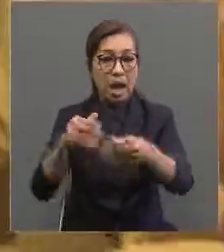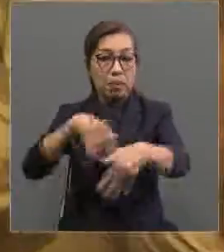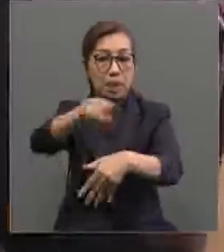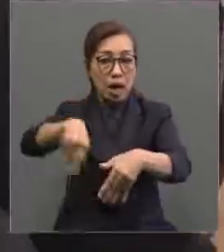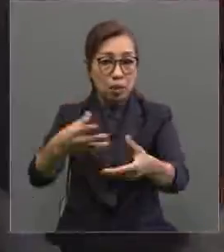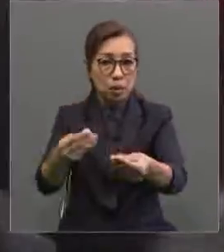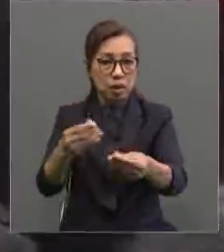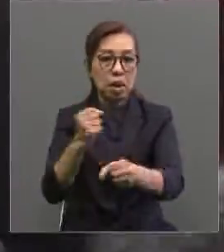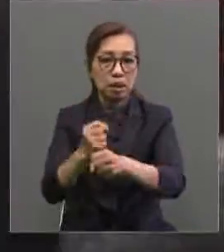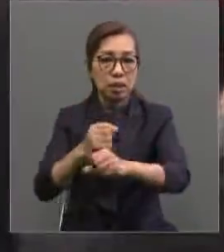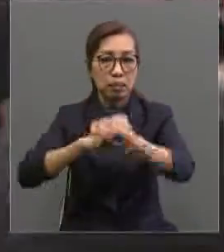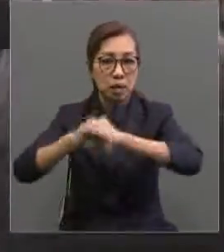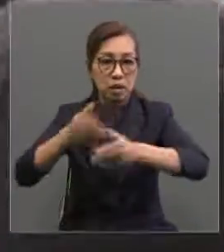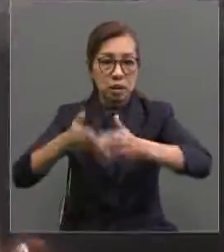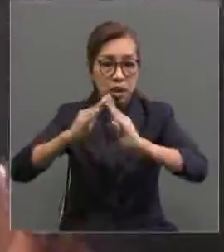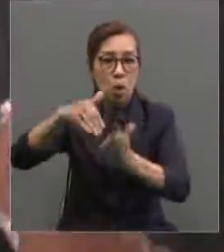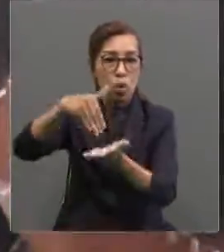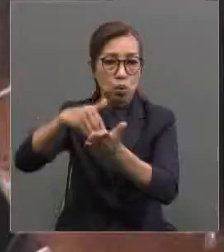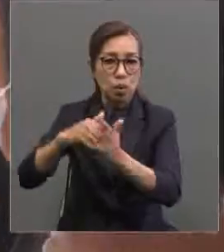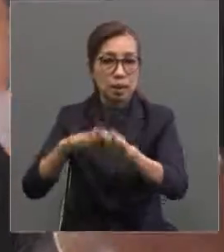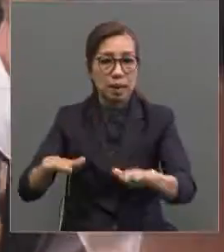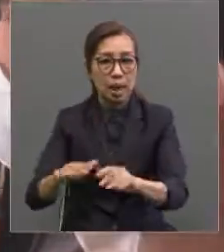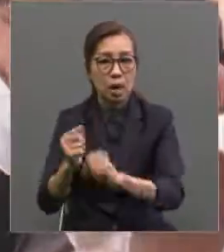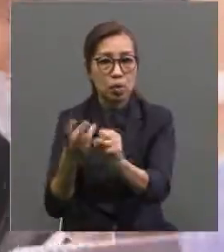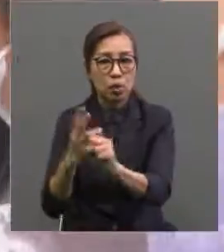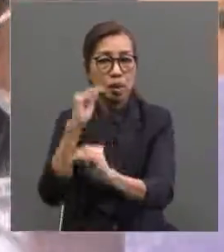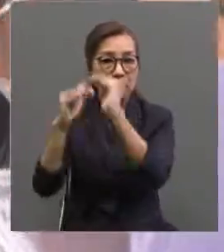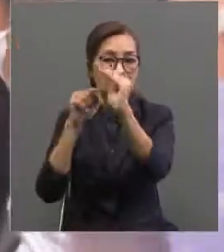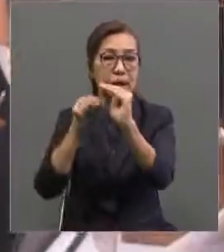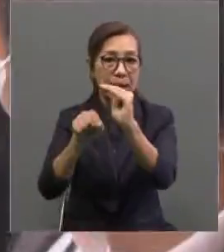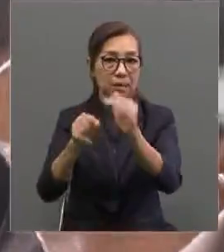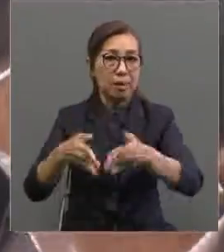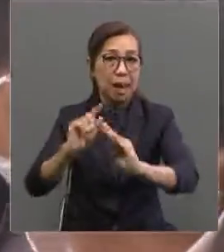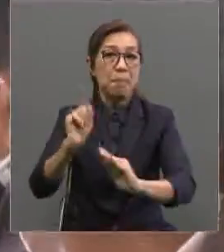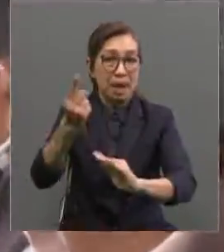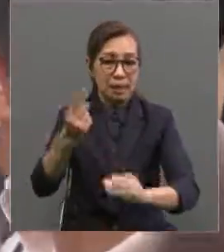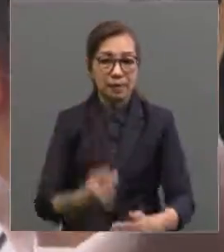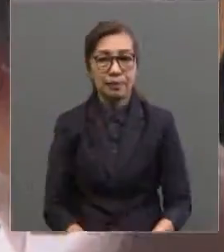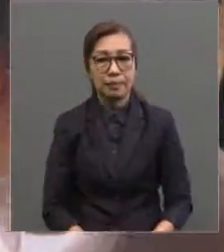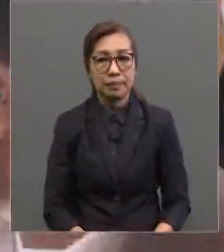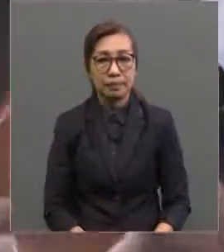พื่อก่อสร้างศูนย์พัฒนาเด็กเล็กองค์การบริหารส่วนตำบลอุทัยสวรรค์แห่งใหม่ด้วยนะคะ